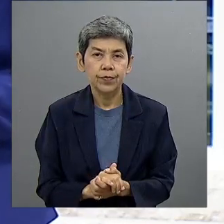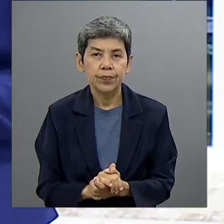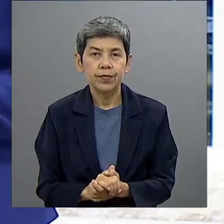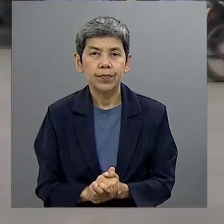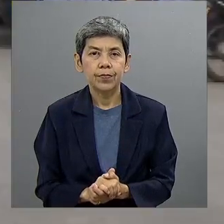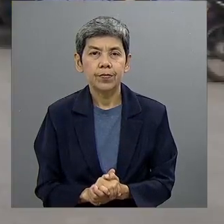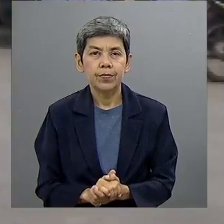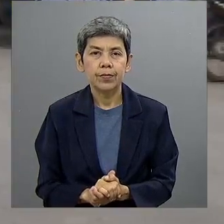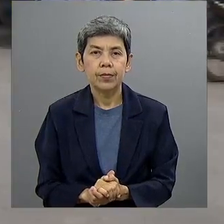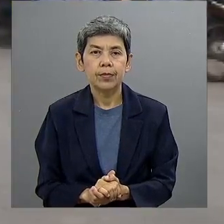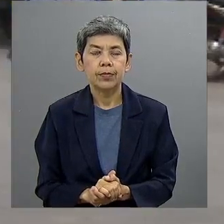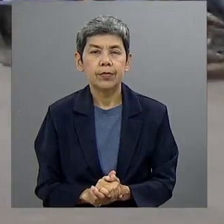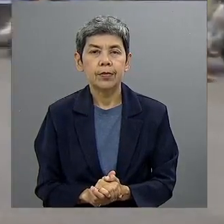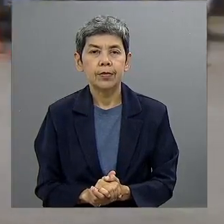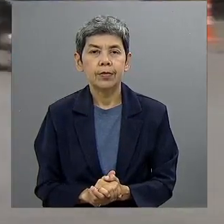ะ